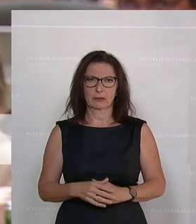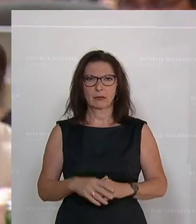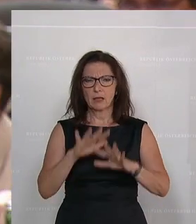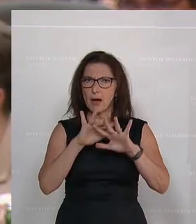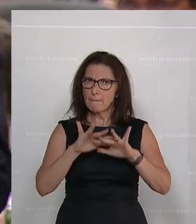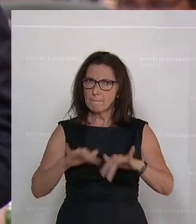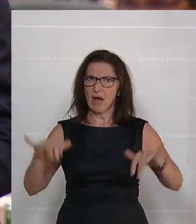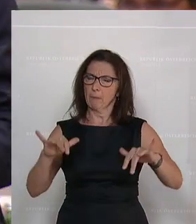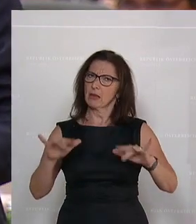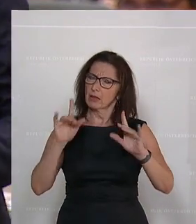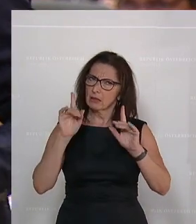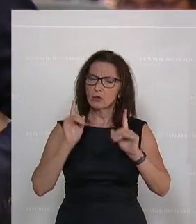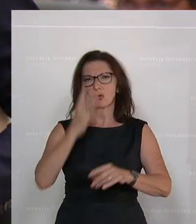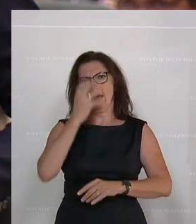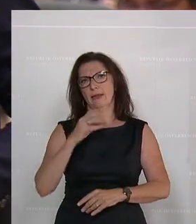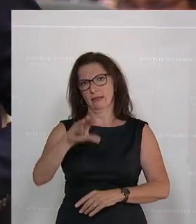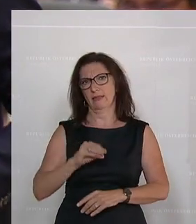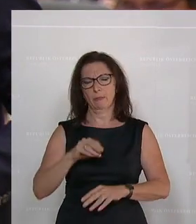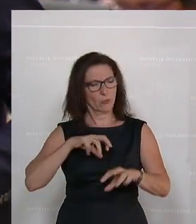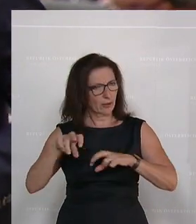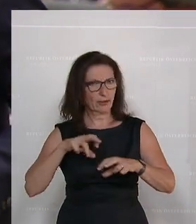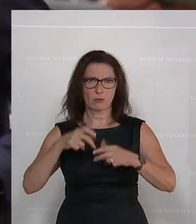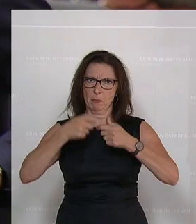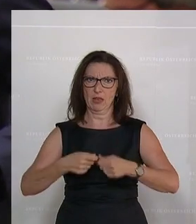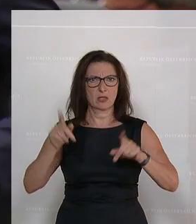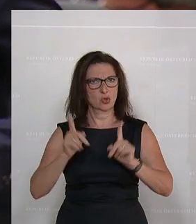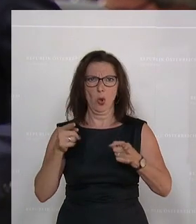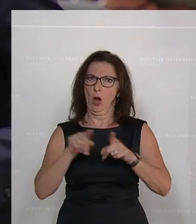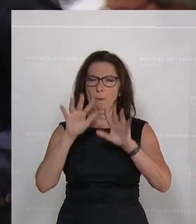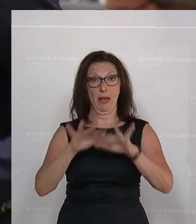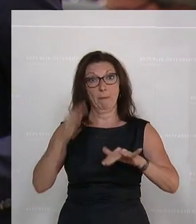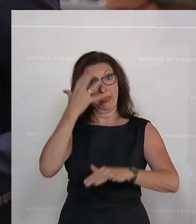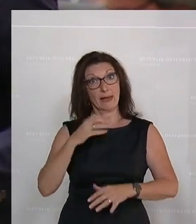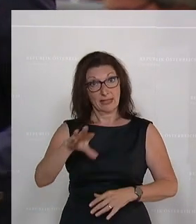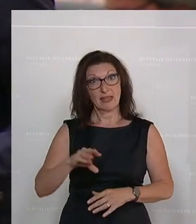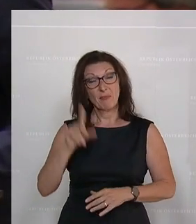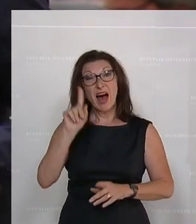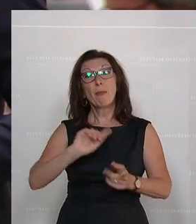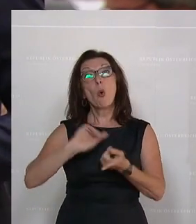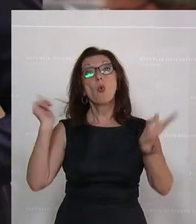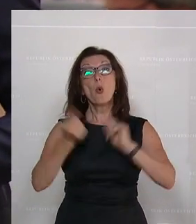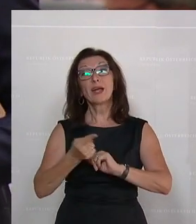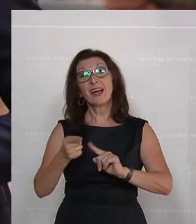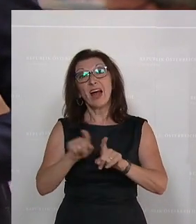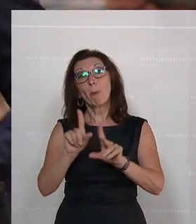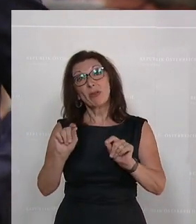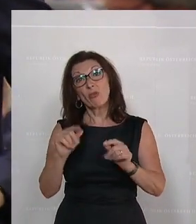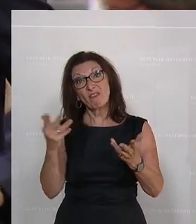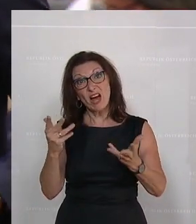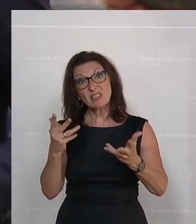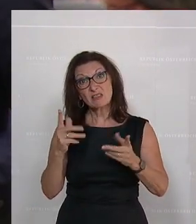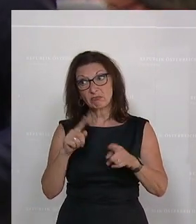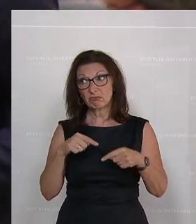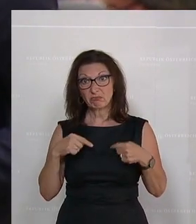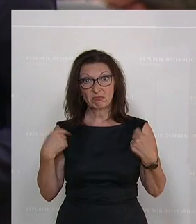ernst nehmen sollten und dass auch regierungsmitglieder ist es parlament ernst nehmen sollten das heißt aber wie gesagt umgekehrt auch dass wir uns als klubs im parlament